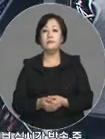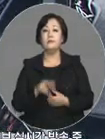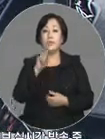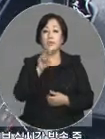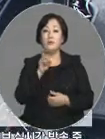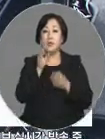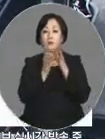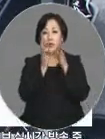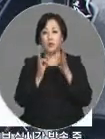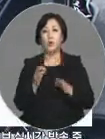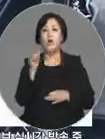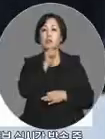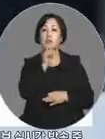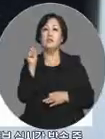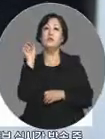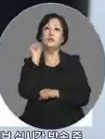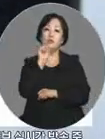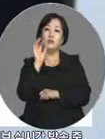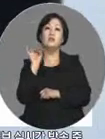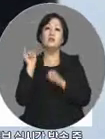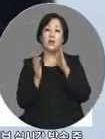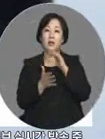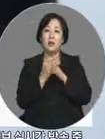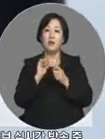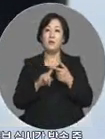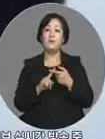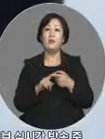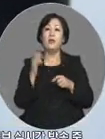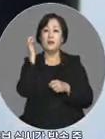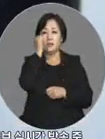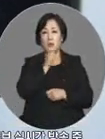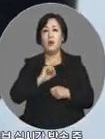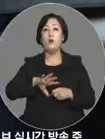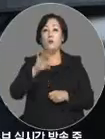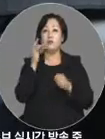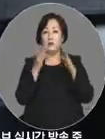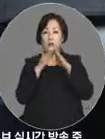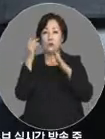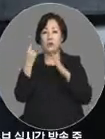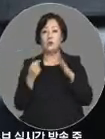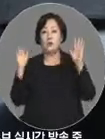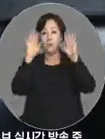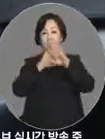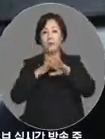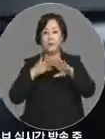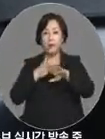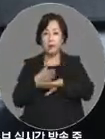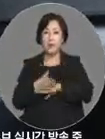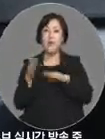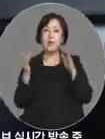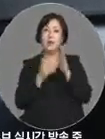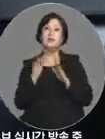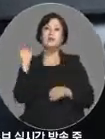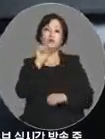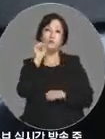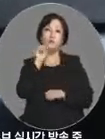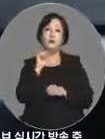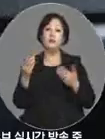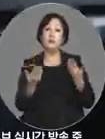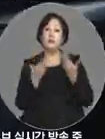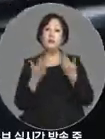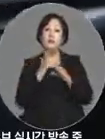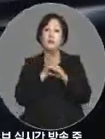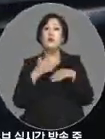23년째 택시 운전을 하고 있는 정혜도 씨. 새벽 일찍 집을 나서 저녁 늦게까지 운전대를 잡습니다.